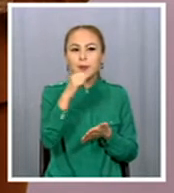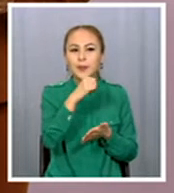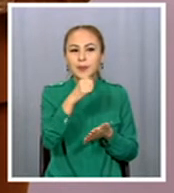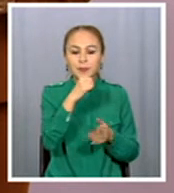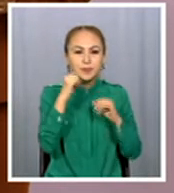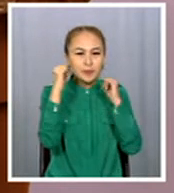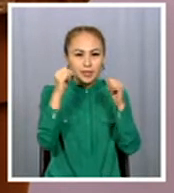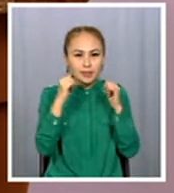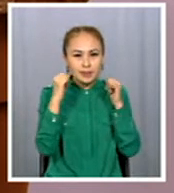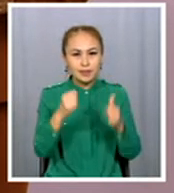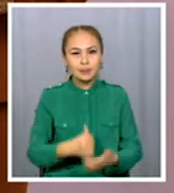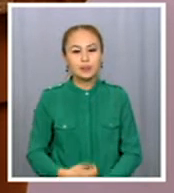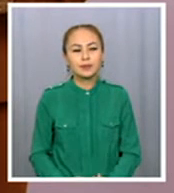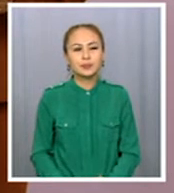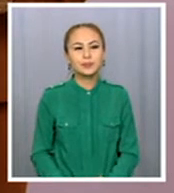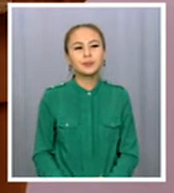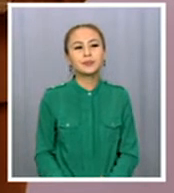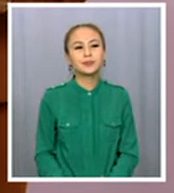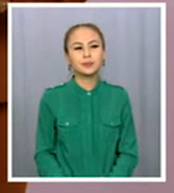ойланамыз.